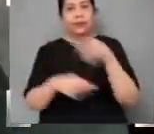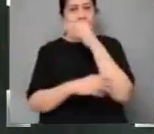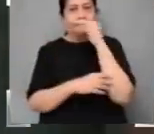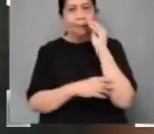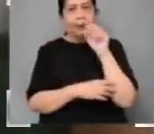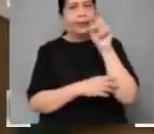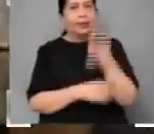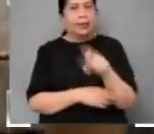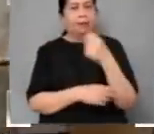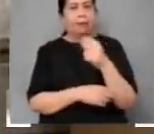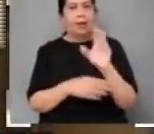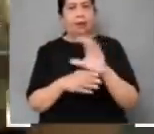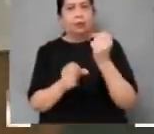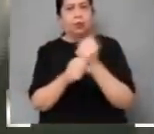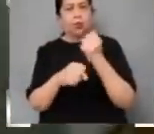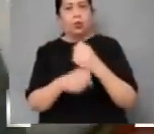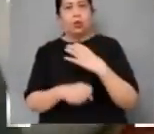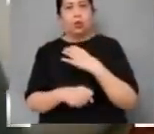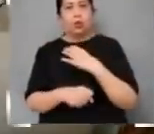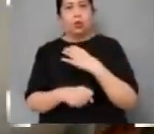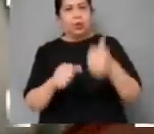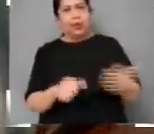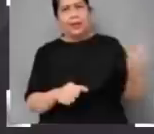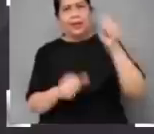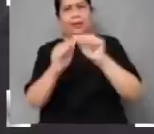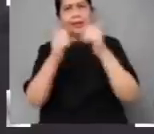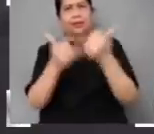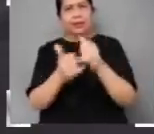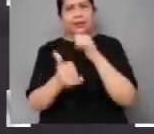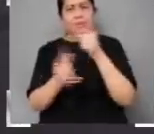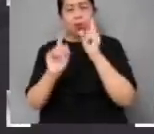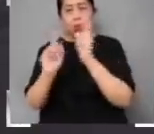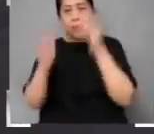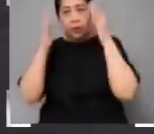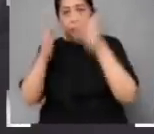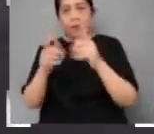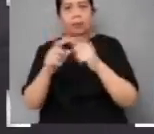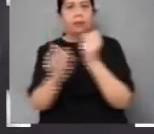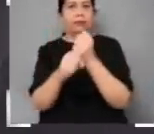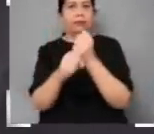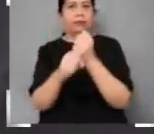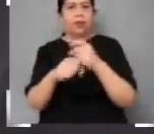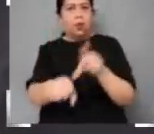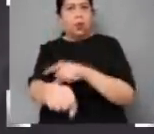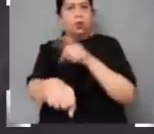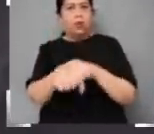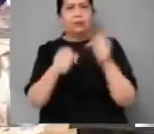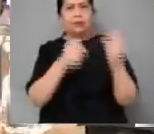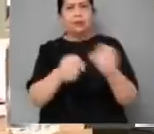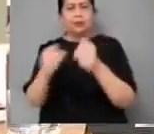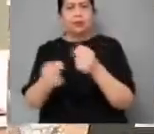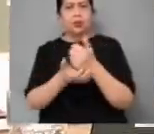bumuo ang Kongreso ng isang super agency na hindi lang tutugon sa sakuna, kundi gagawa rin ng long-term strategies para tugunan ang climate